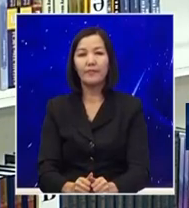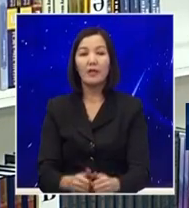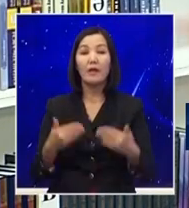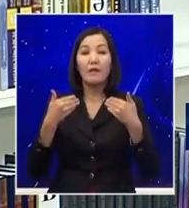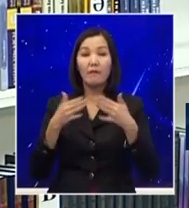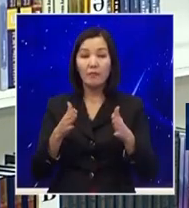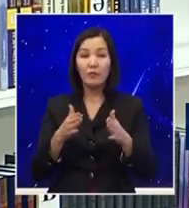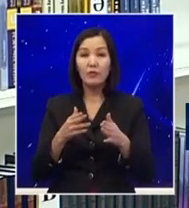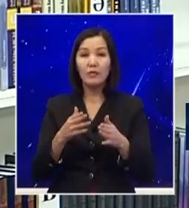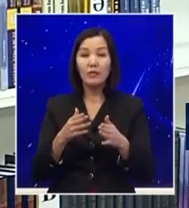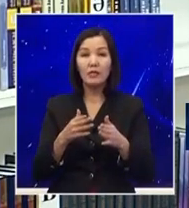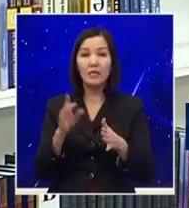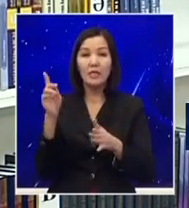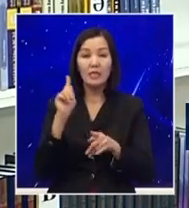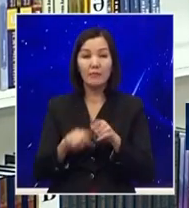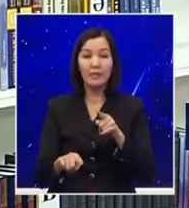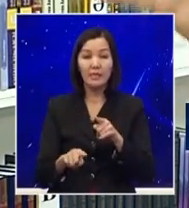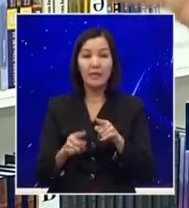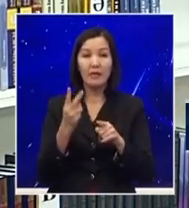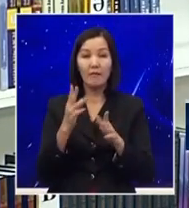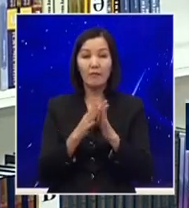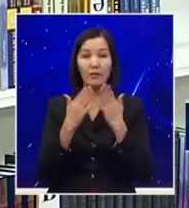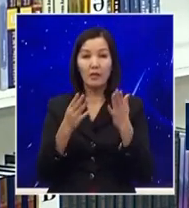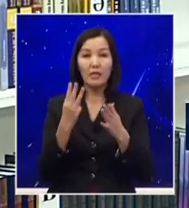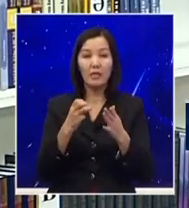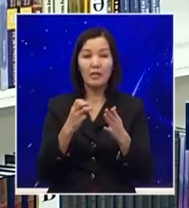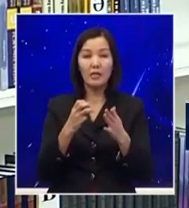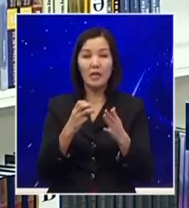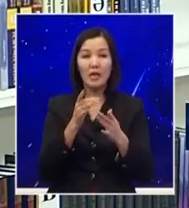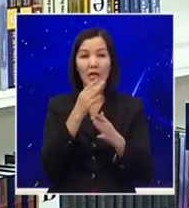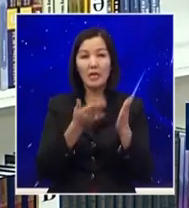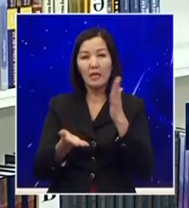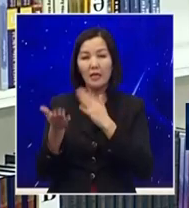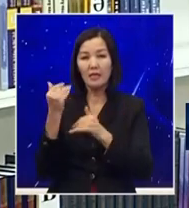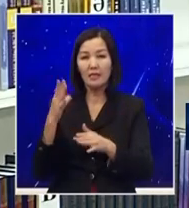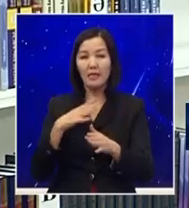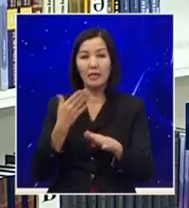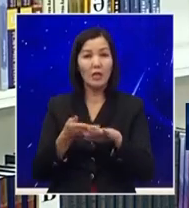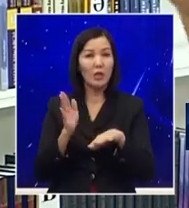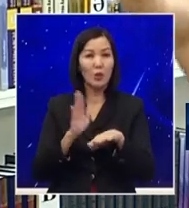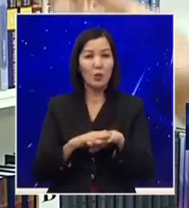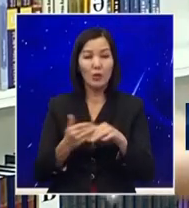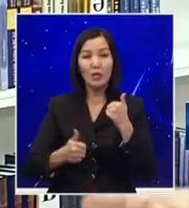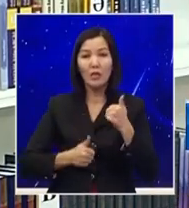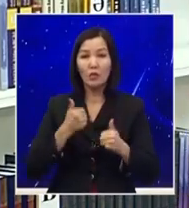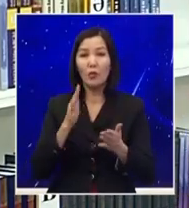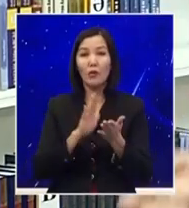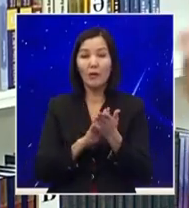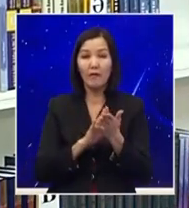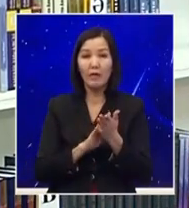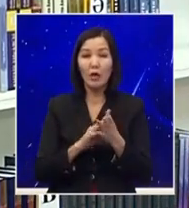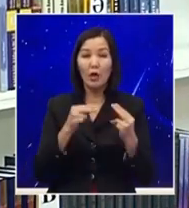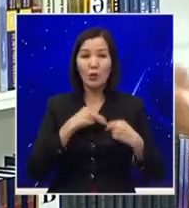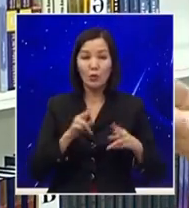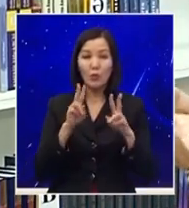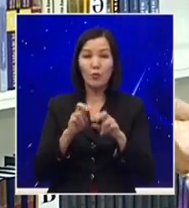Выпустить за кратчайший срок целых 2 книги о герое, жившем 300 лет назад, дело отнюдь непростое. Это достойно похвалы. Благодаря труду и